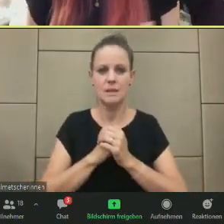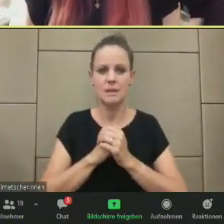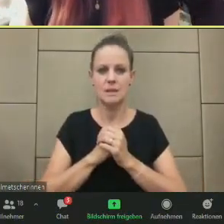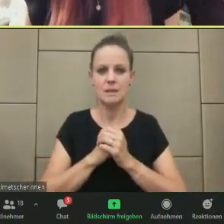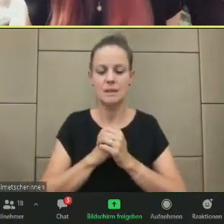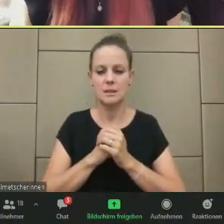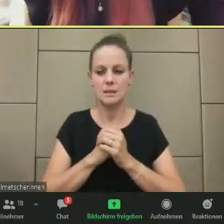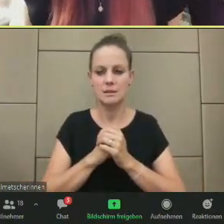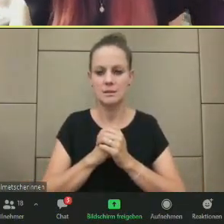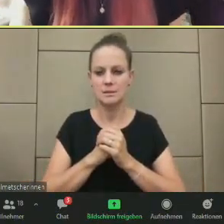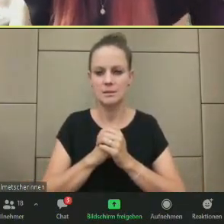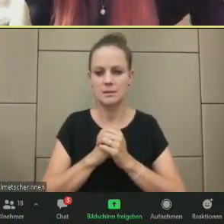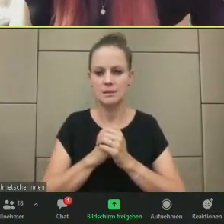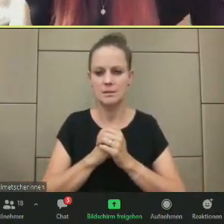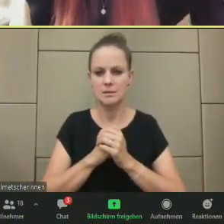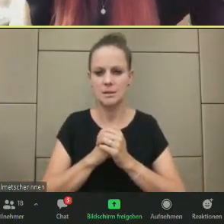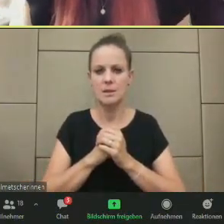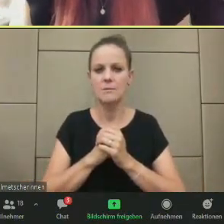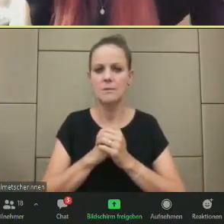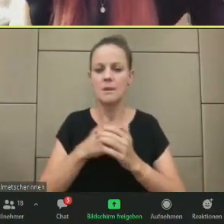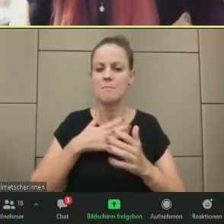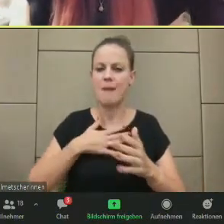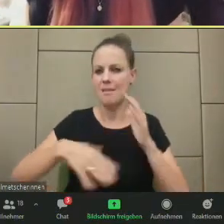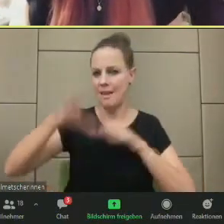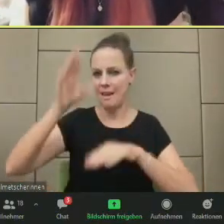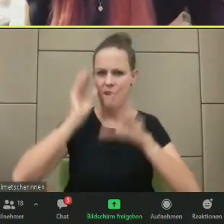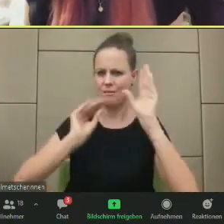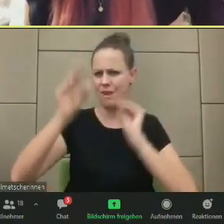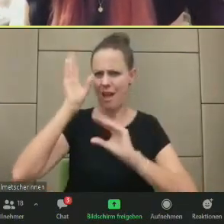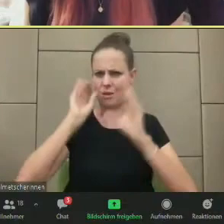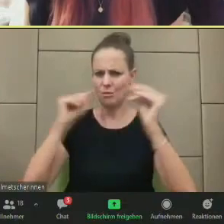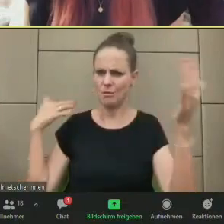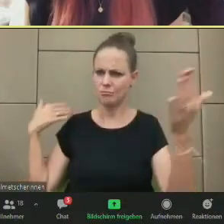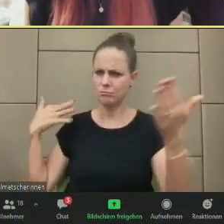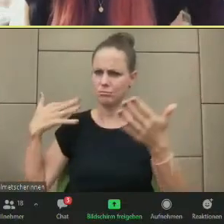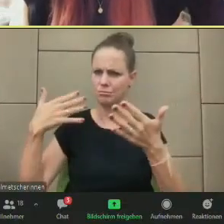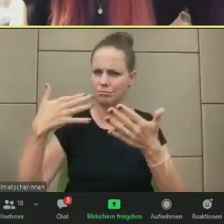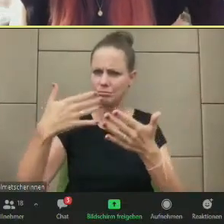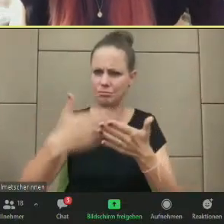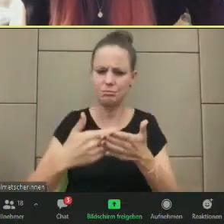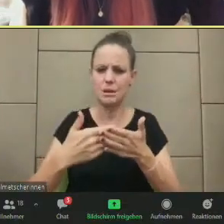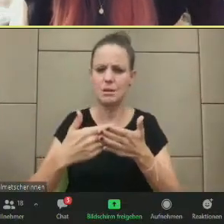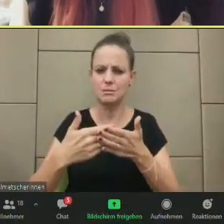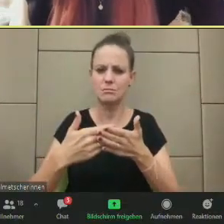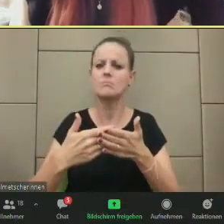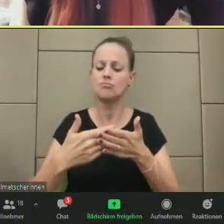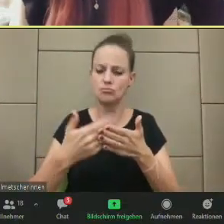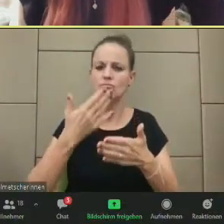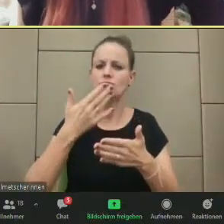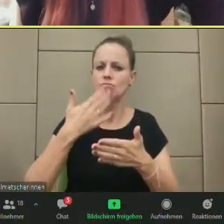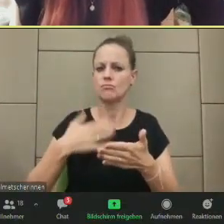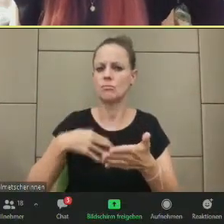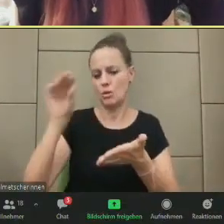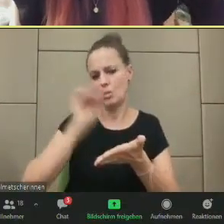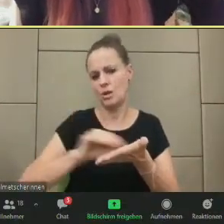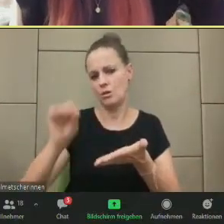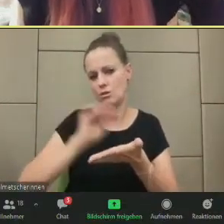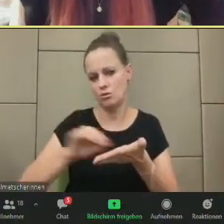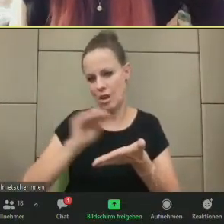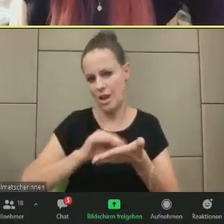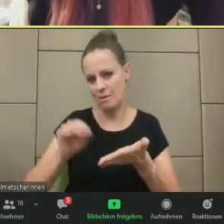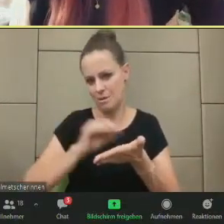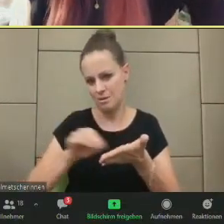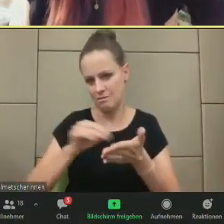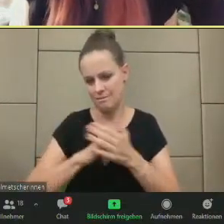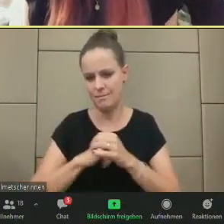diese ganzen Erfahrungen haben mich dazu bewegt, darüber zu schreiben. Und bevor ich da jetzt in den